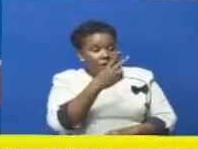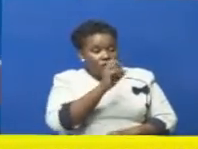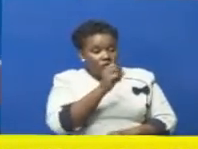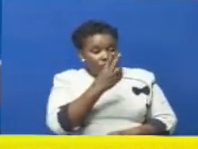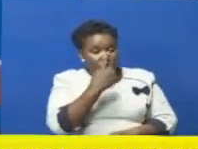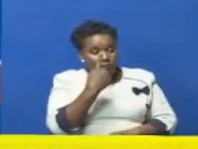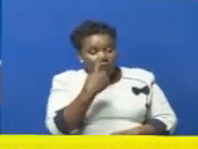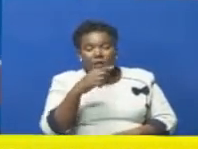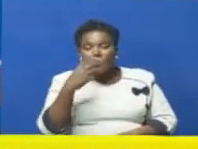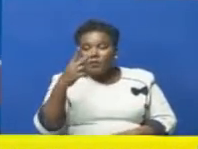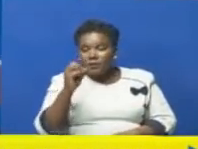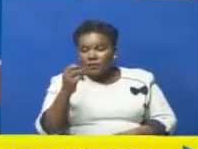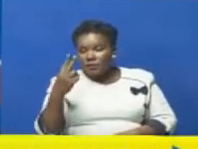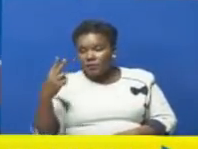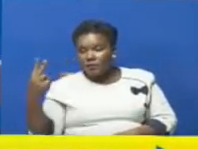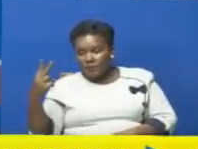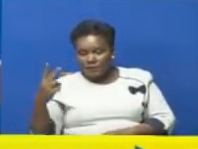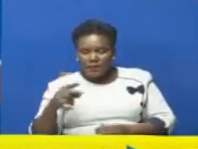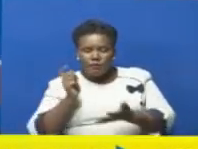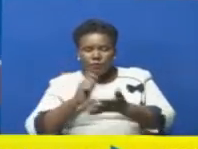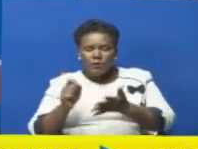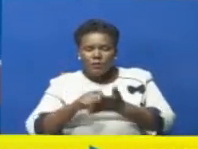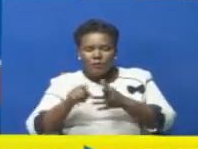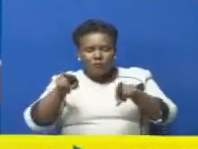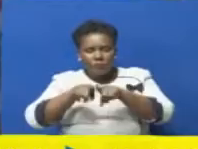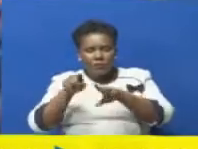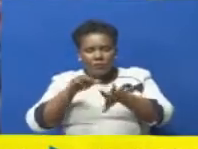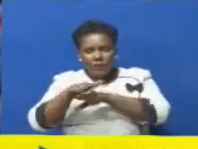2022. Mwanaridhio wetu Sauda Shimbo anaripoti zaidi.